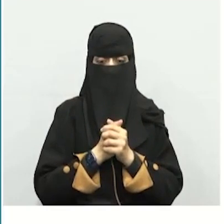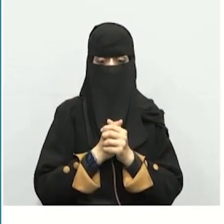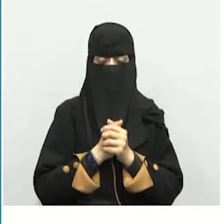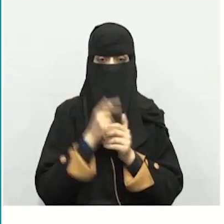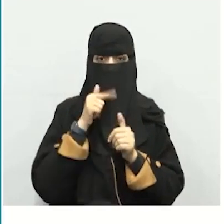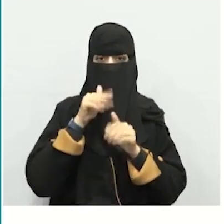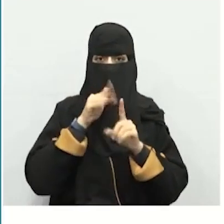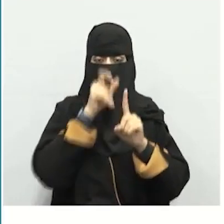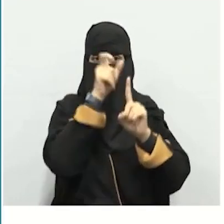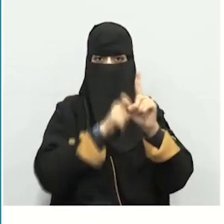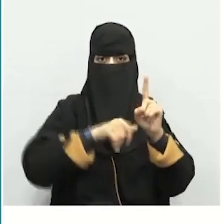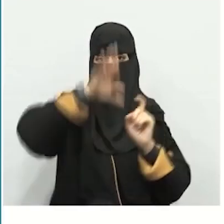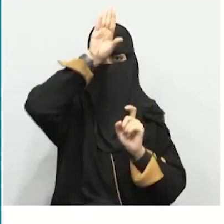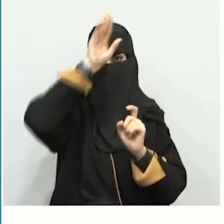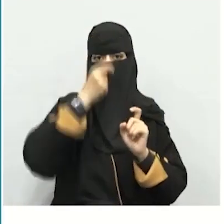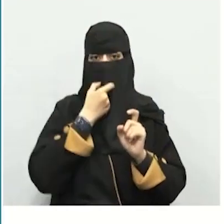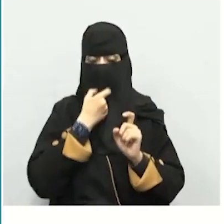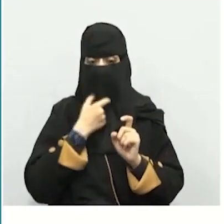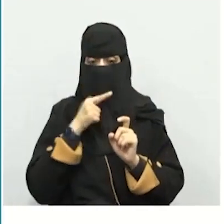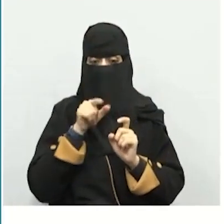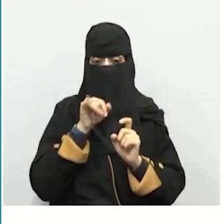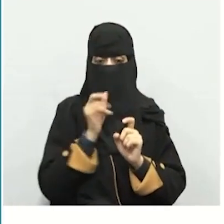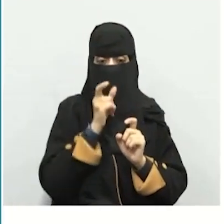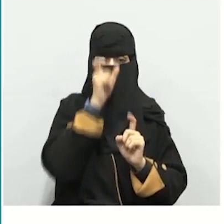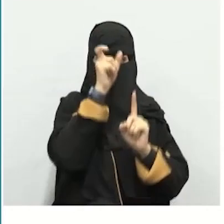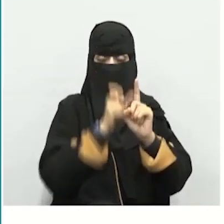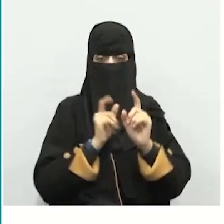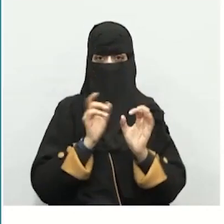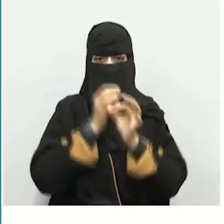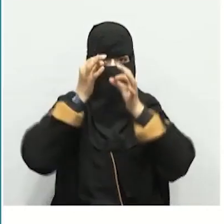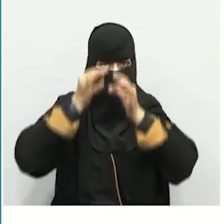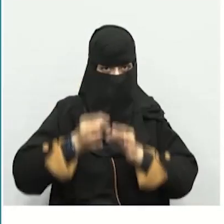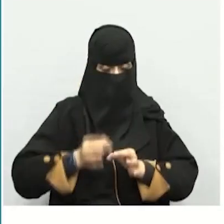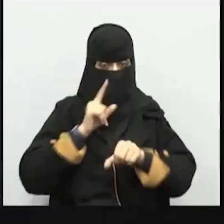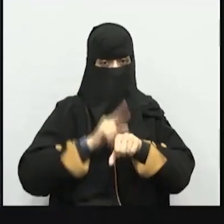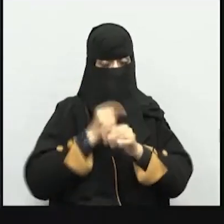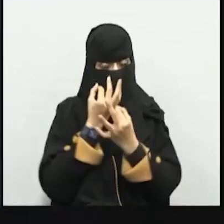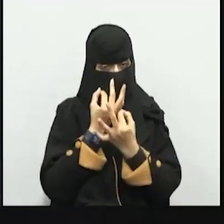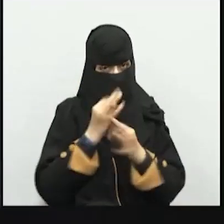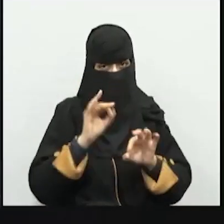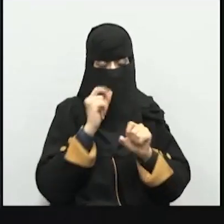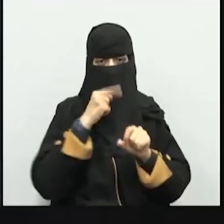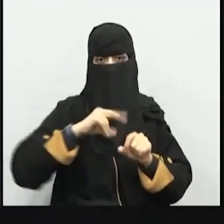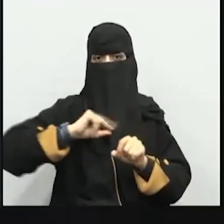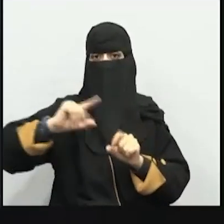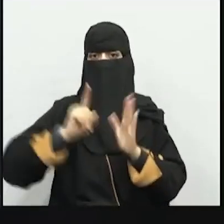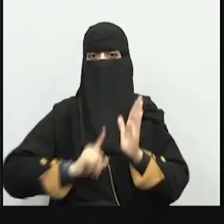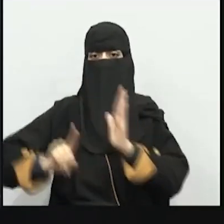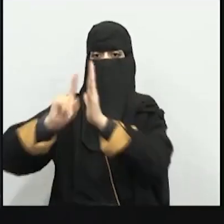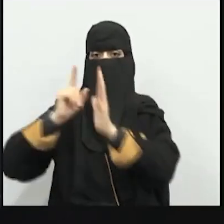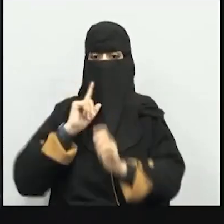أحسنتم. يعد خادم الحرمين الشريفين الملك سلمان بن عبد العزيز في دقته وانضباطه مثلا للجميع